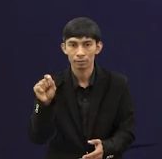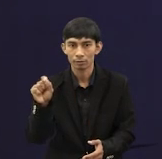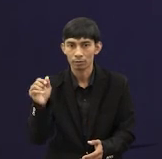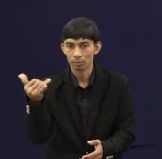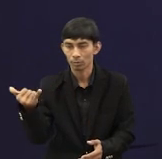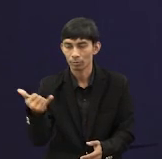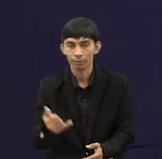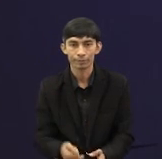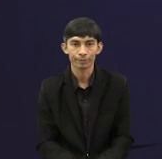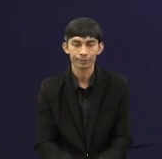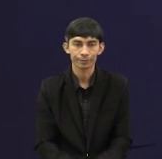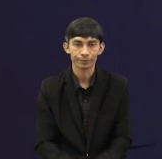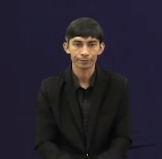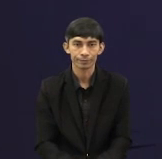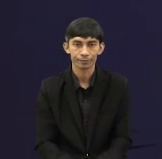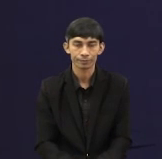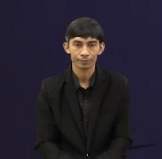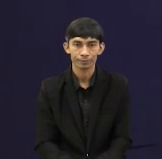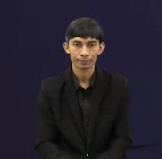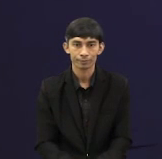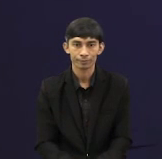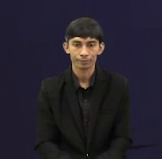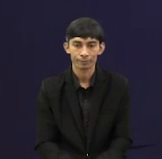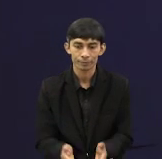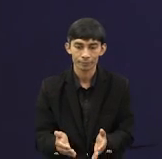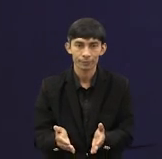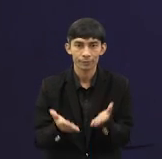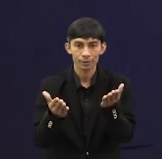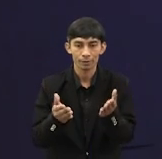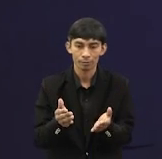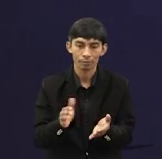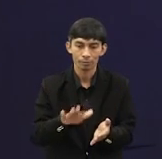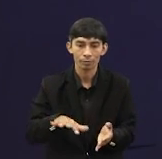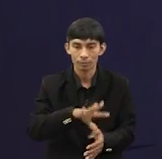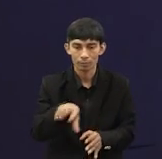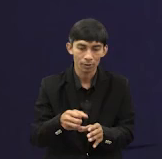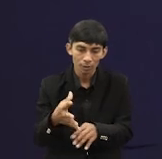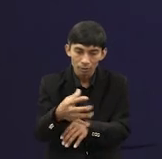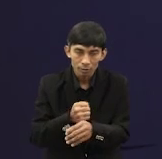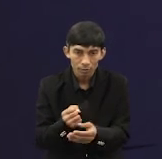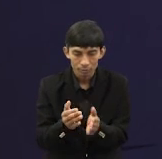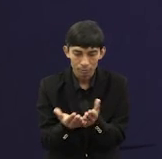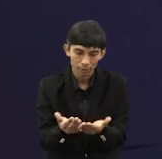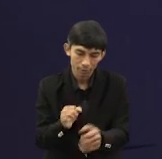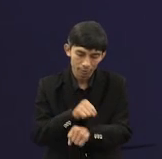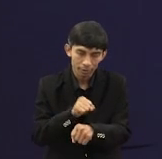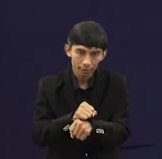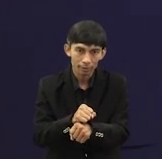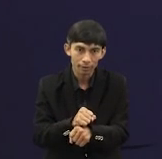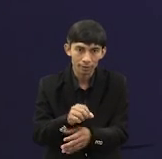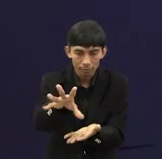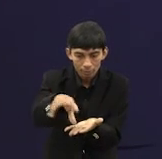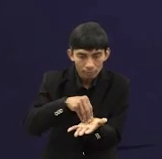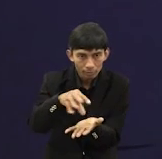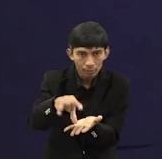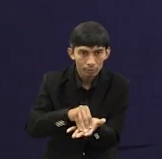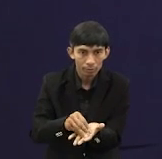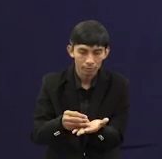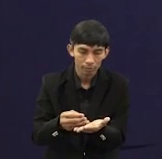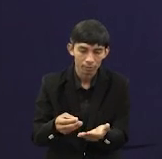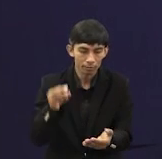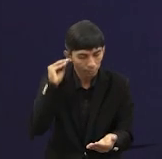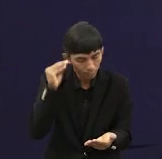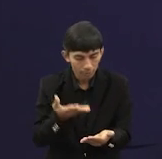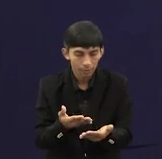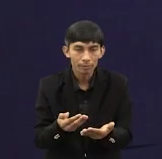chọc bằng mùi chà chẳng cho con vô sập hơi cái cáp té con là hay con chùm lòng cái cáp té ni đặt bay bằng cá chía chậm